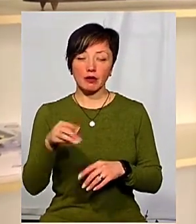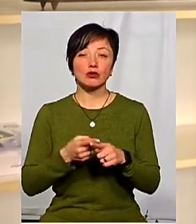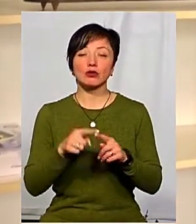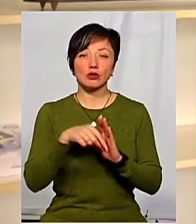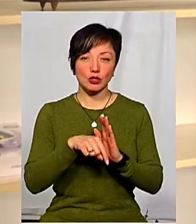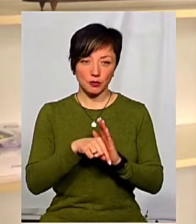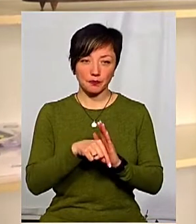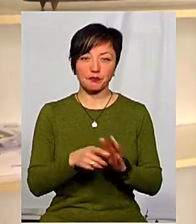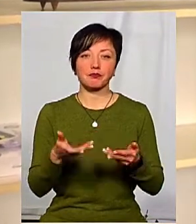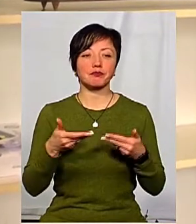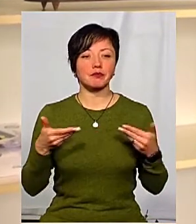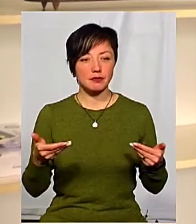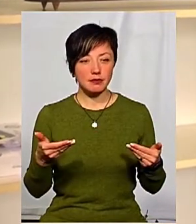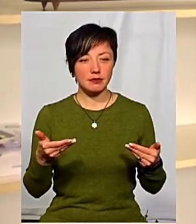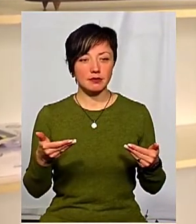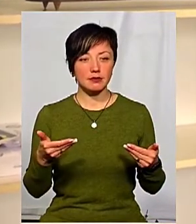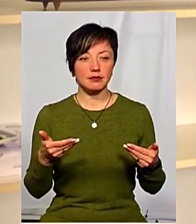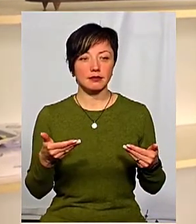означає? Ми по цьому